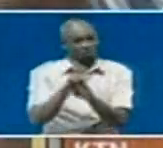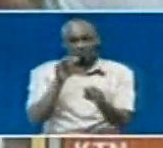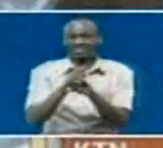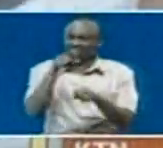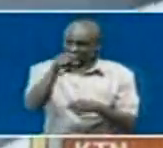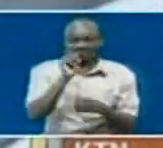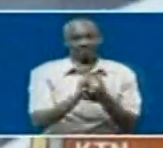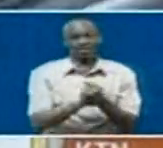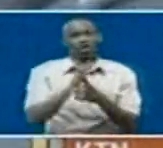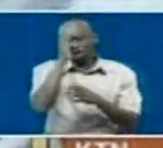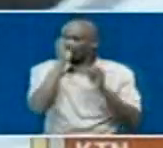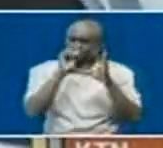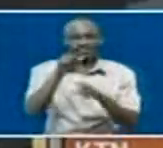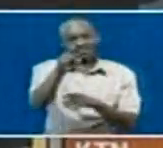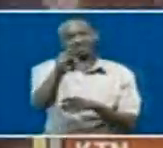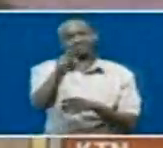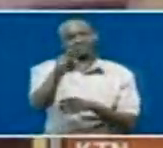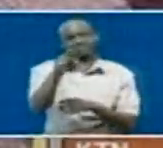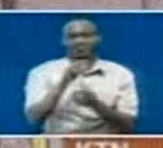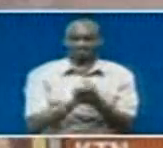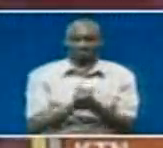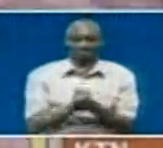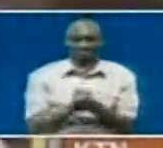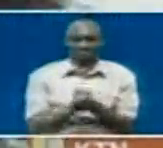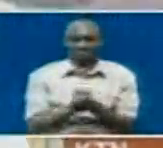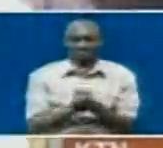yeye Mungu ambarikie.